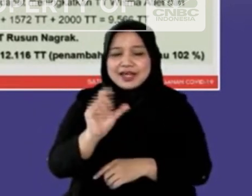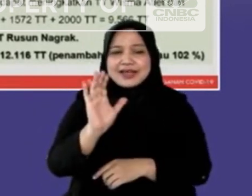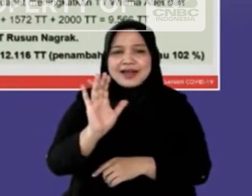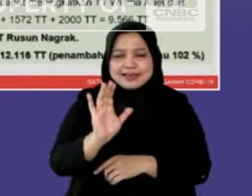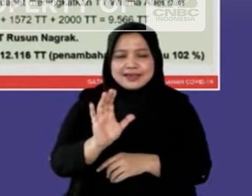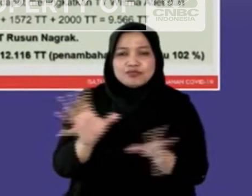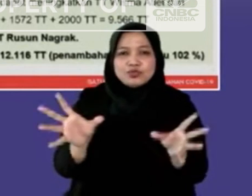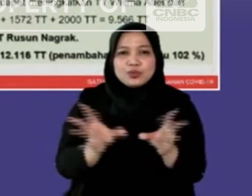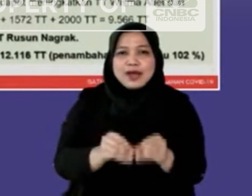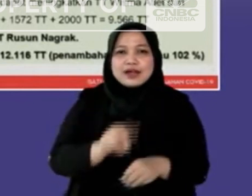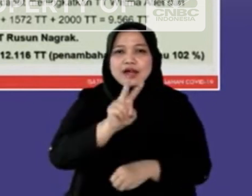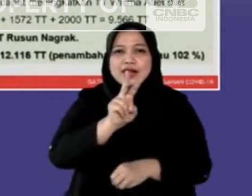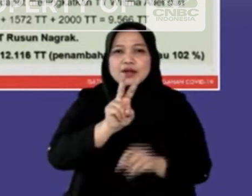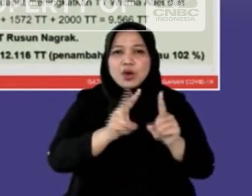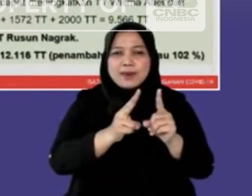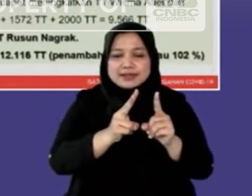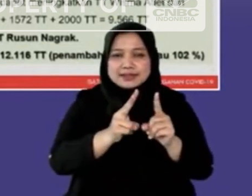memiliki kapasitas